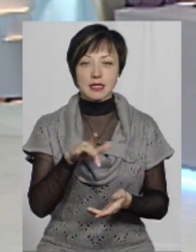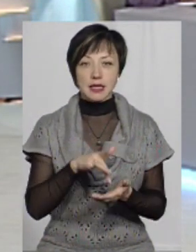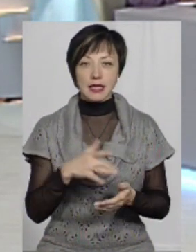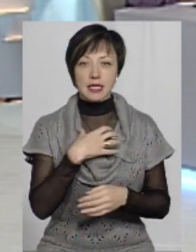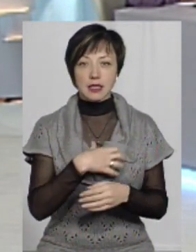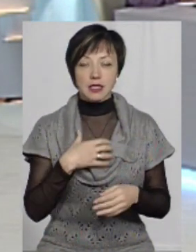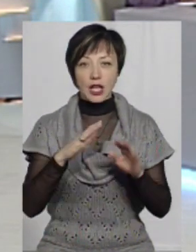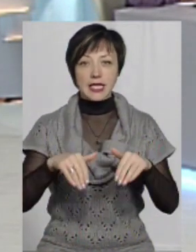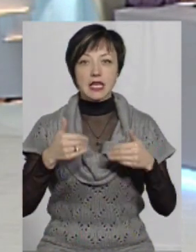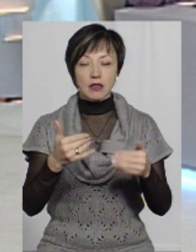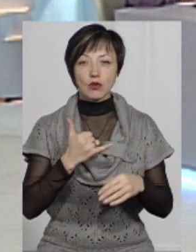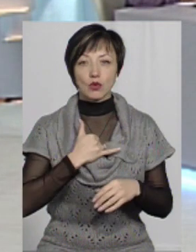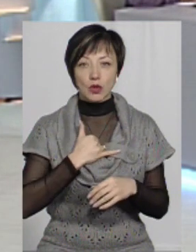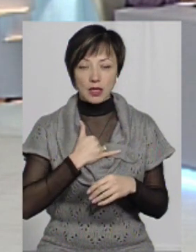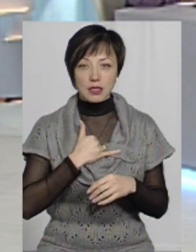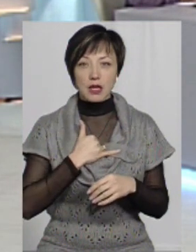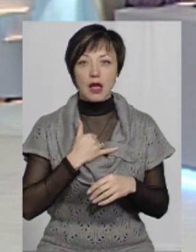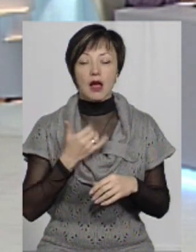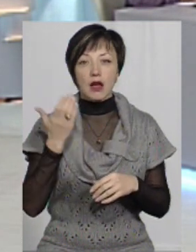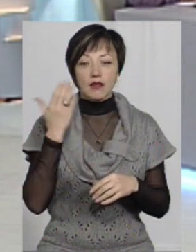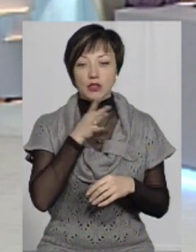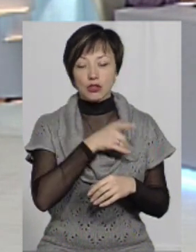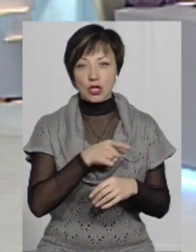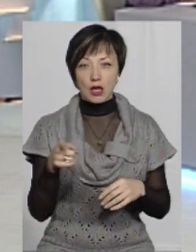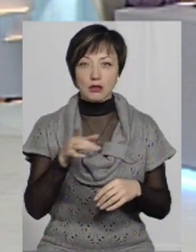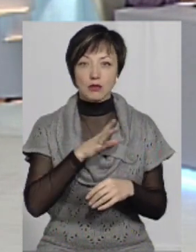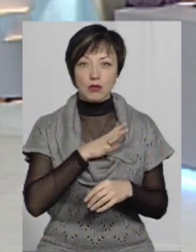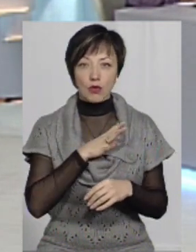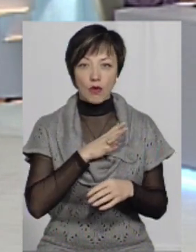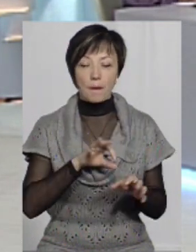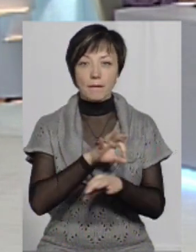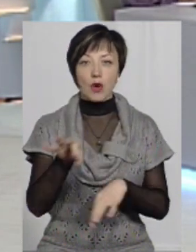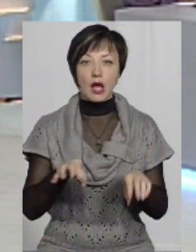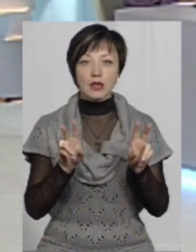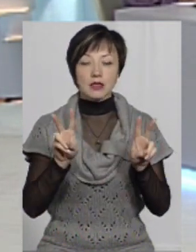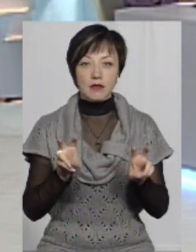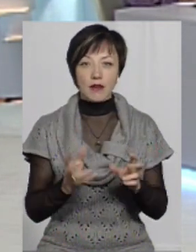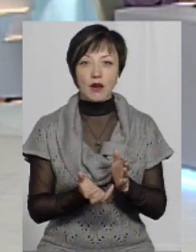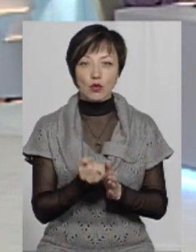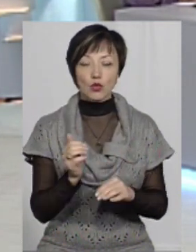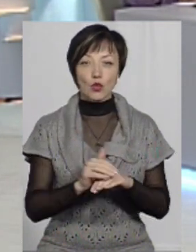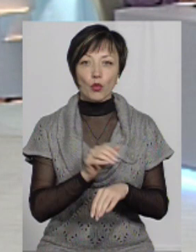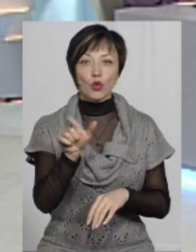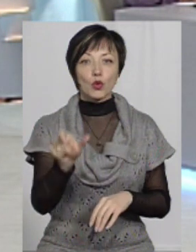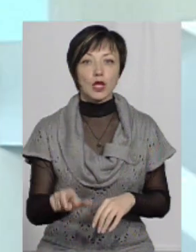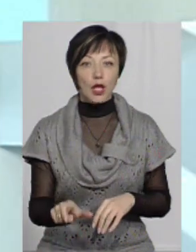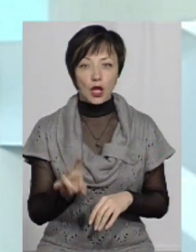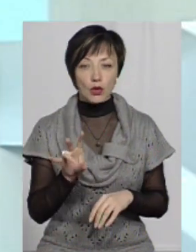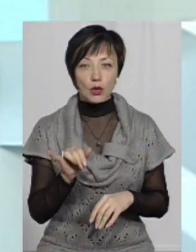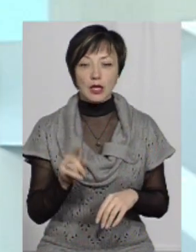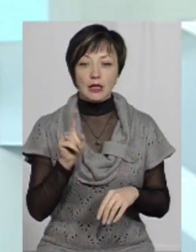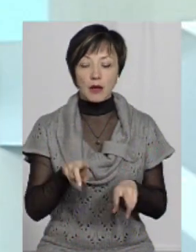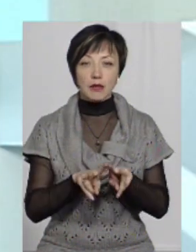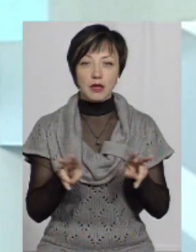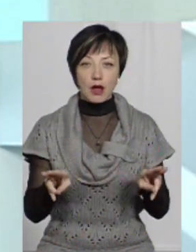«Центр стратегічних ініціатив», у нас один час був проєкт, який називався «Врятуємо добру людину». І